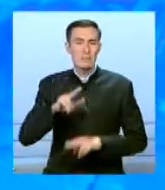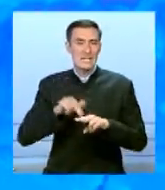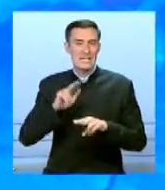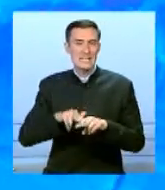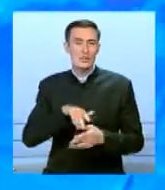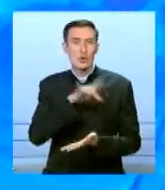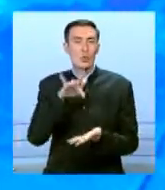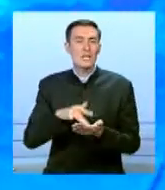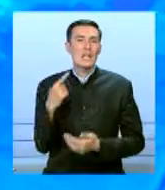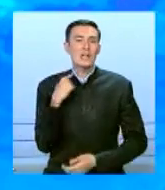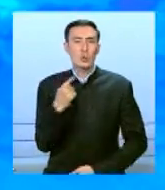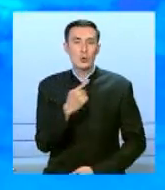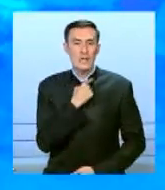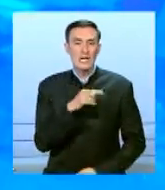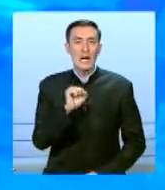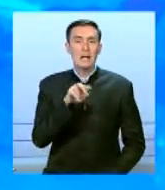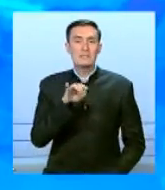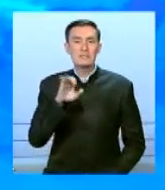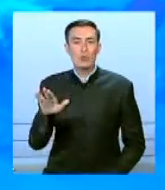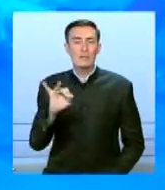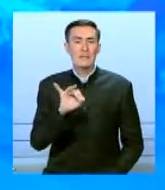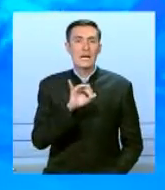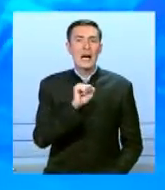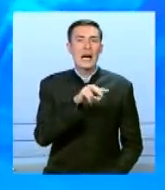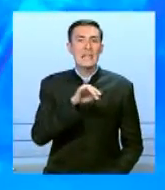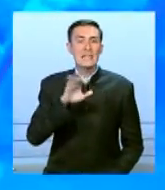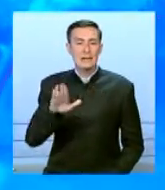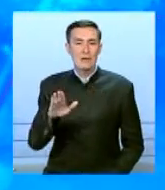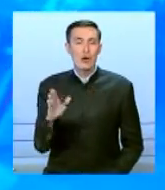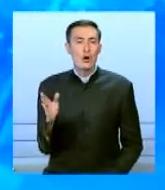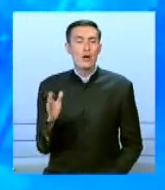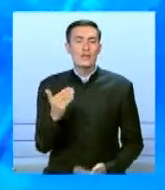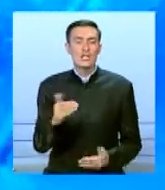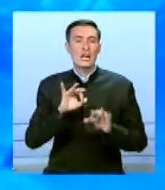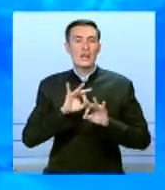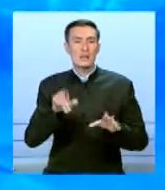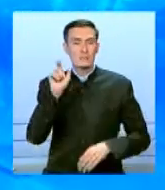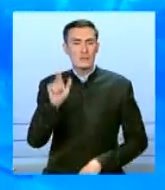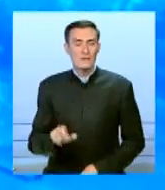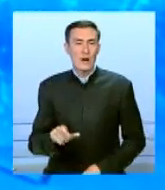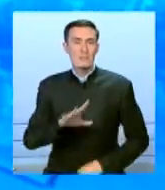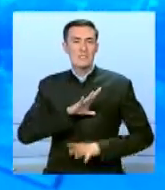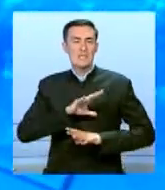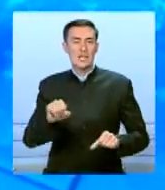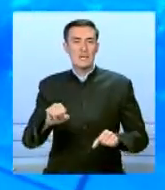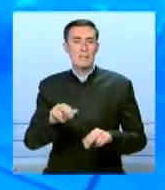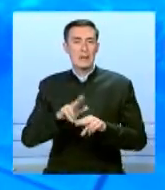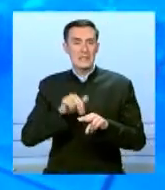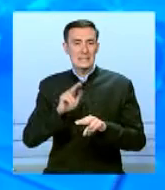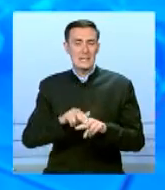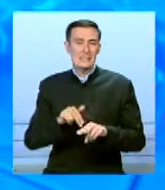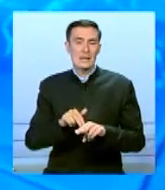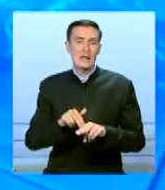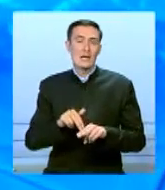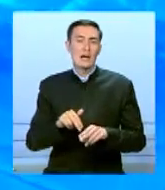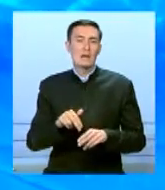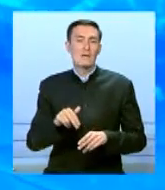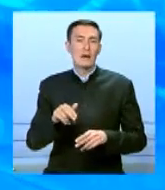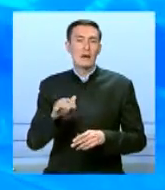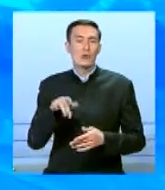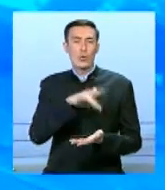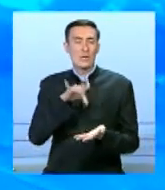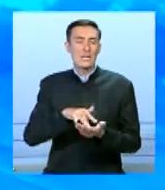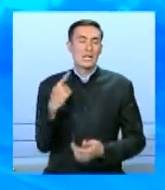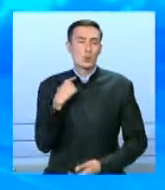полицейские из Талдыкургана Серикбек Алпызбеков и Махсат Алиев. Гульнар Жантасова о бесстрашном экипаже дорожно-патрульной службы местной